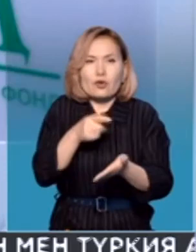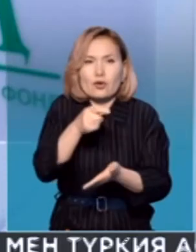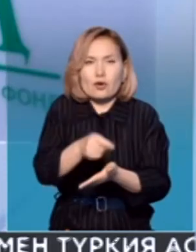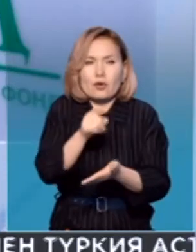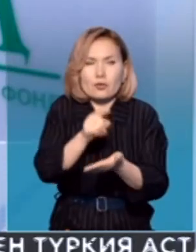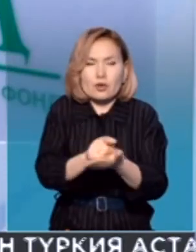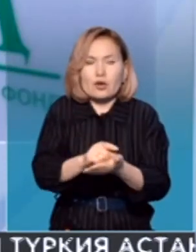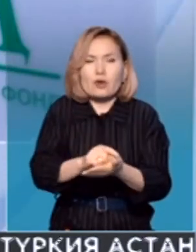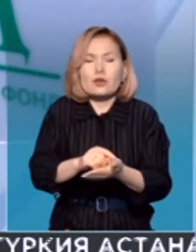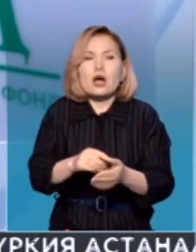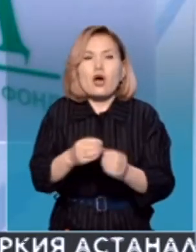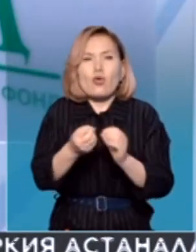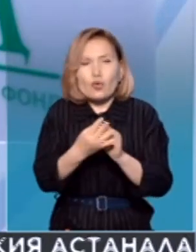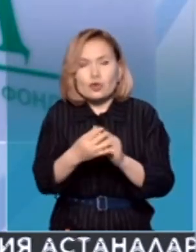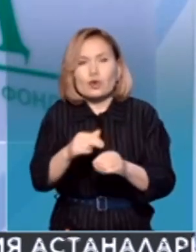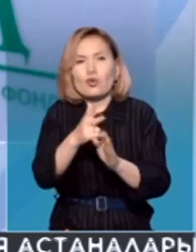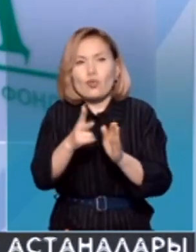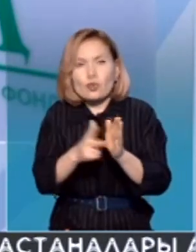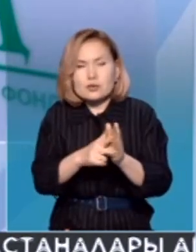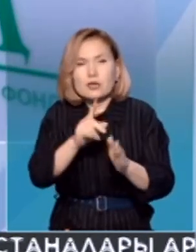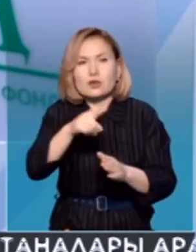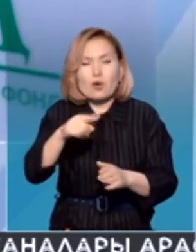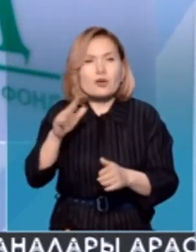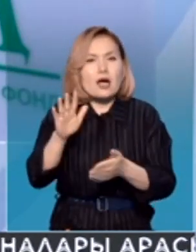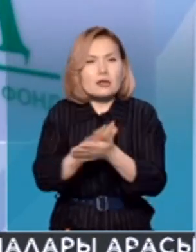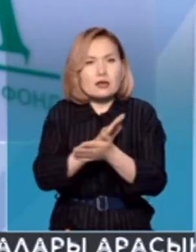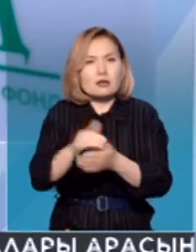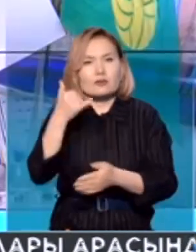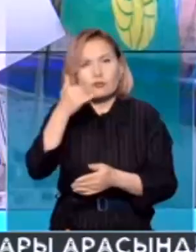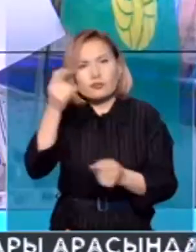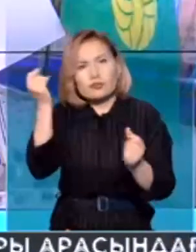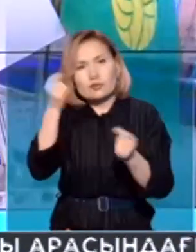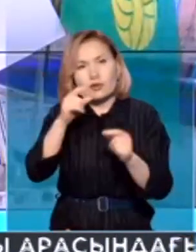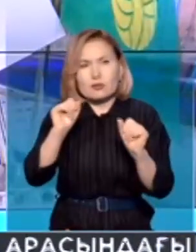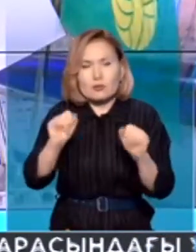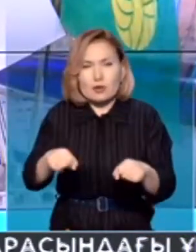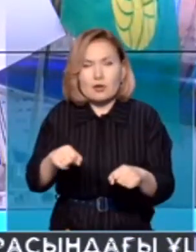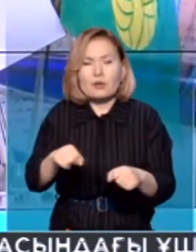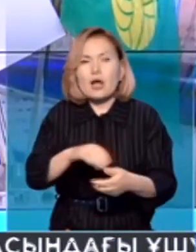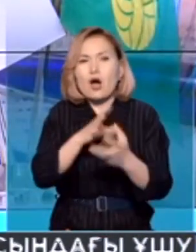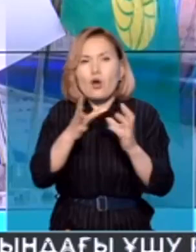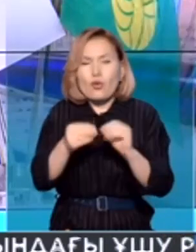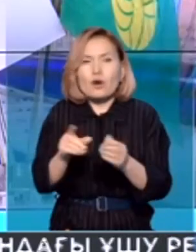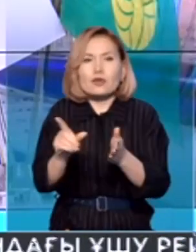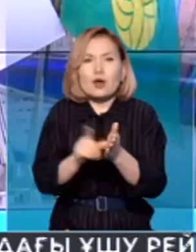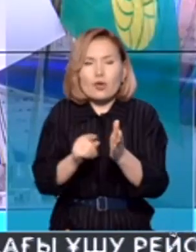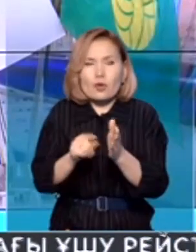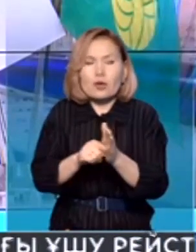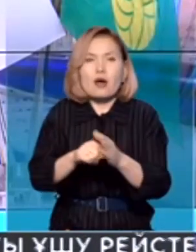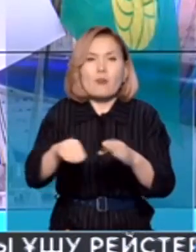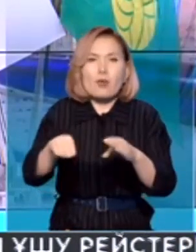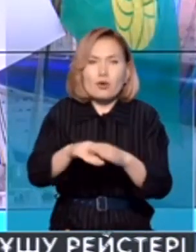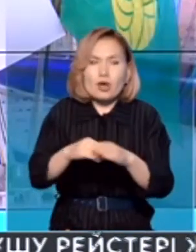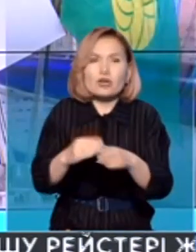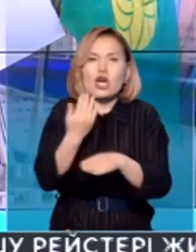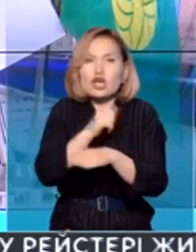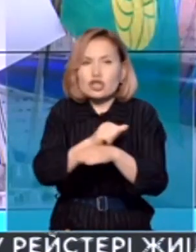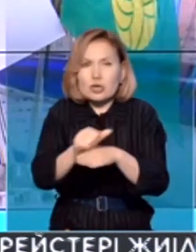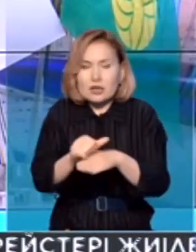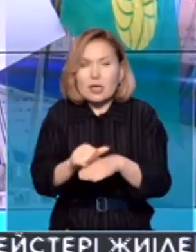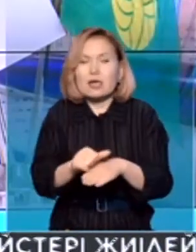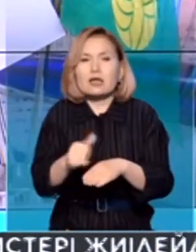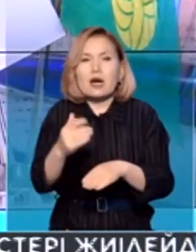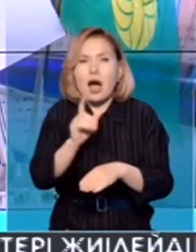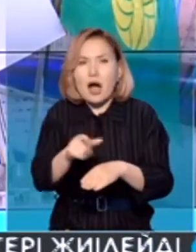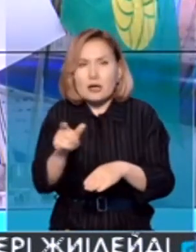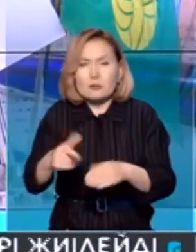толық ақпаратты 14-18 нөмірі бойынша тегін алуға болады. Қордағы қаражатын шетелдегілерді алуға құқылы, олар алдымен